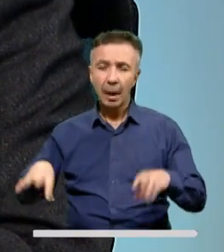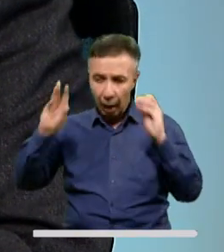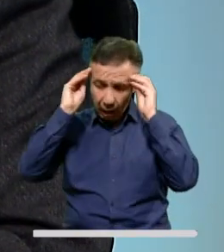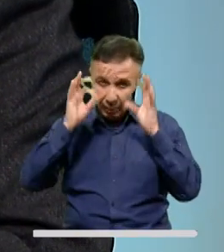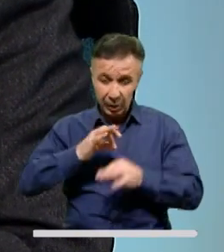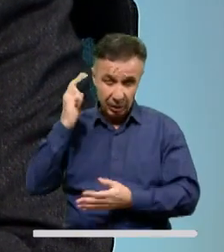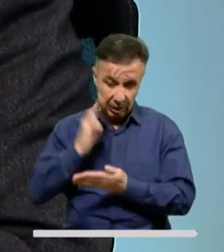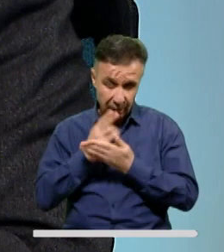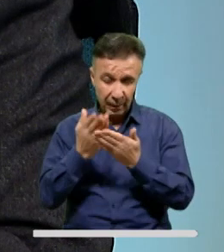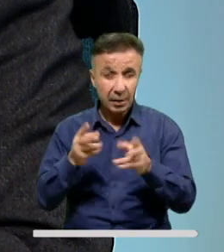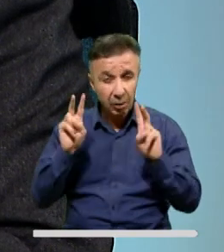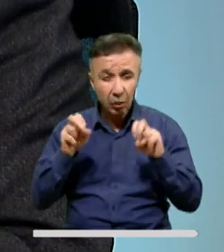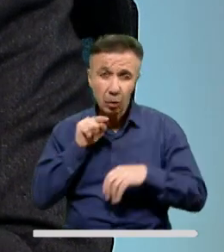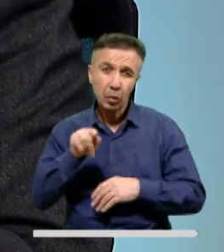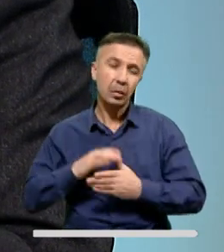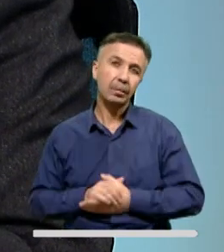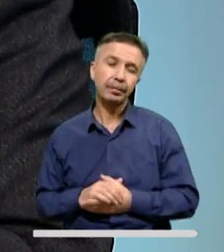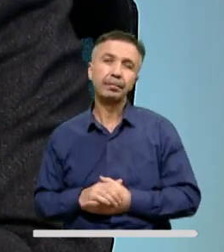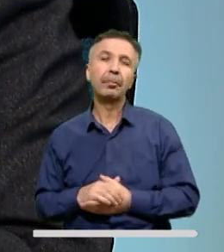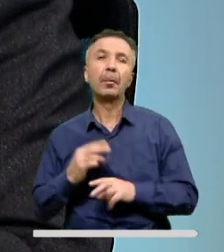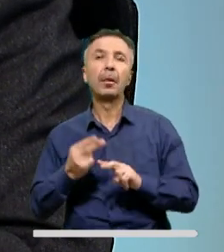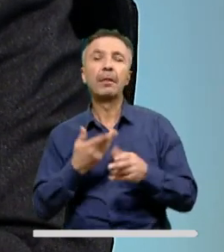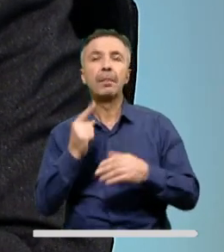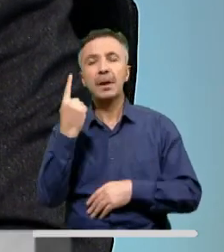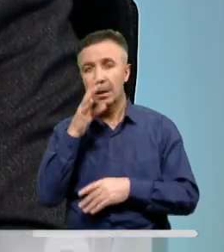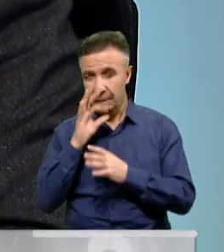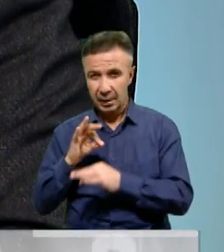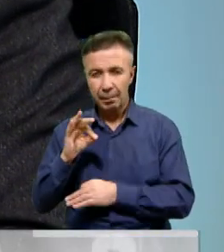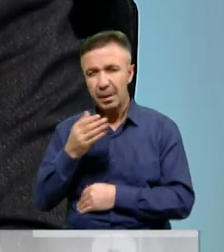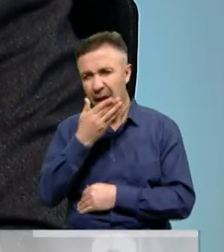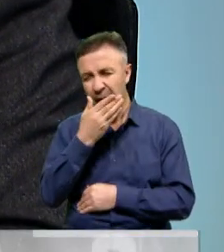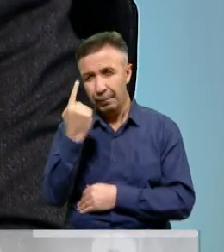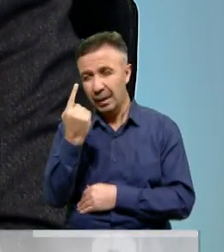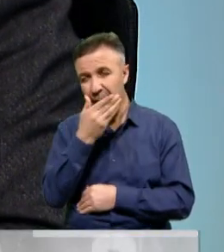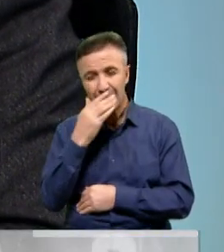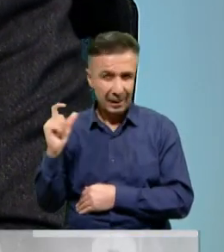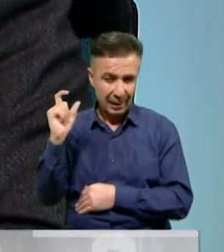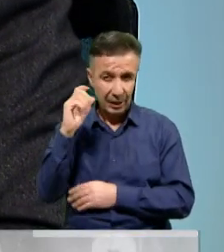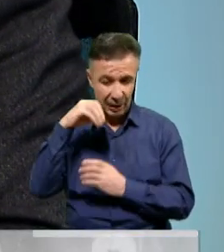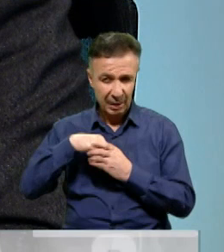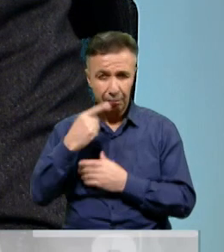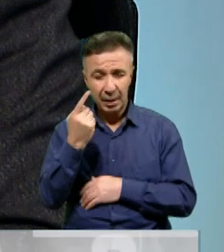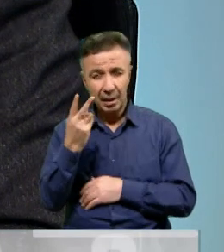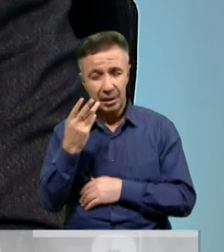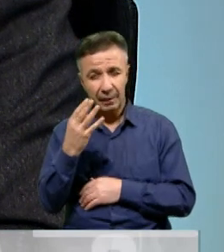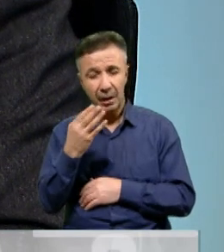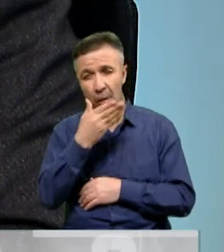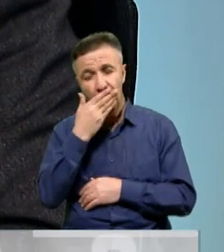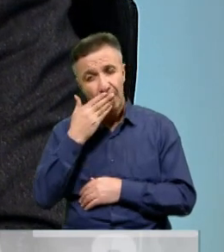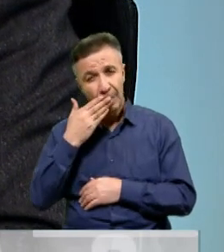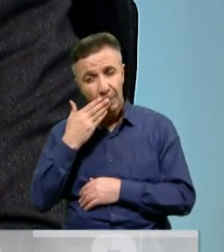ettiği husus şudur. Mesela bir kimse bir Ramazan'da birkaç defa orucunu